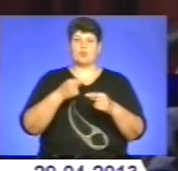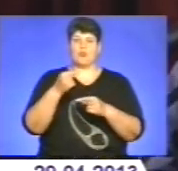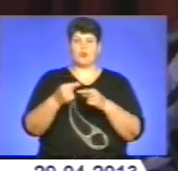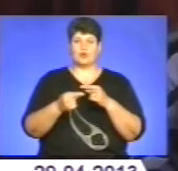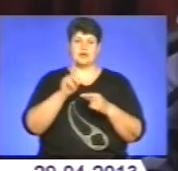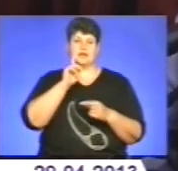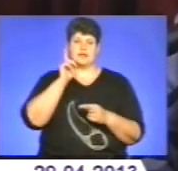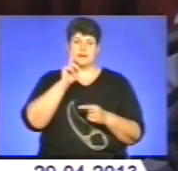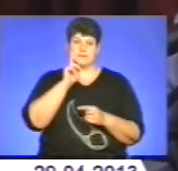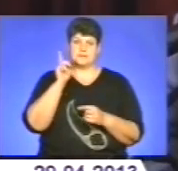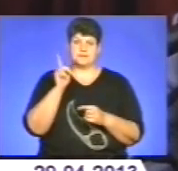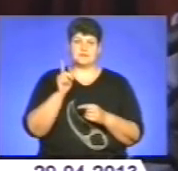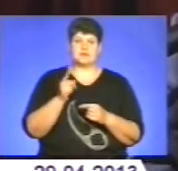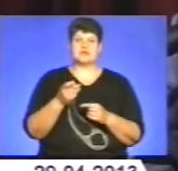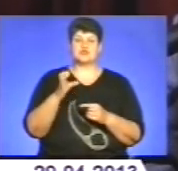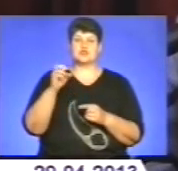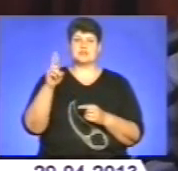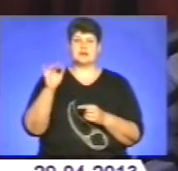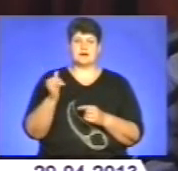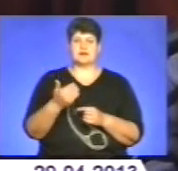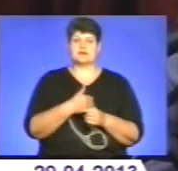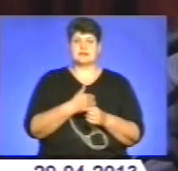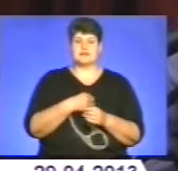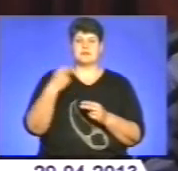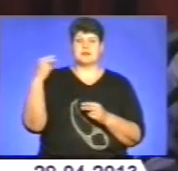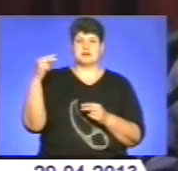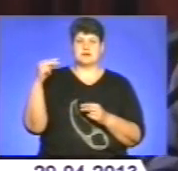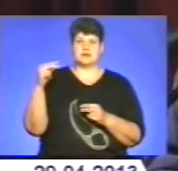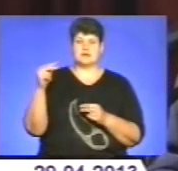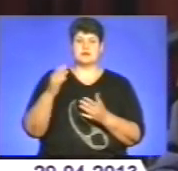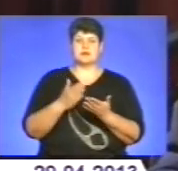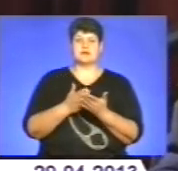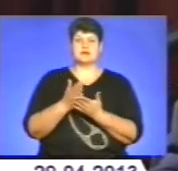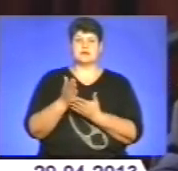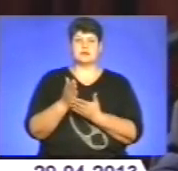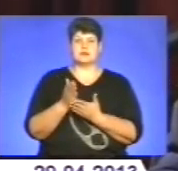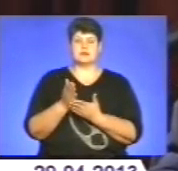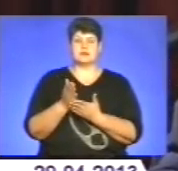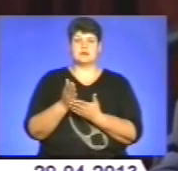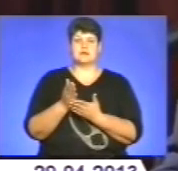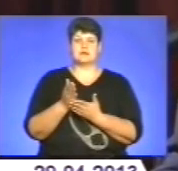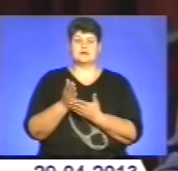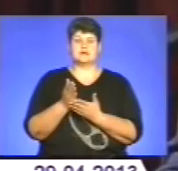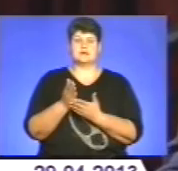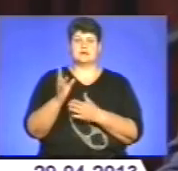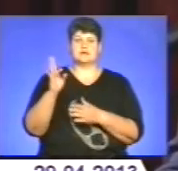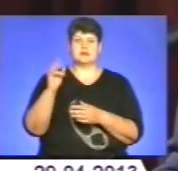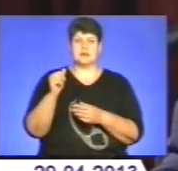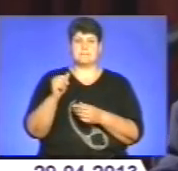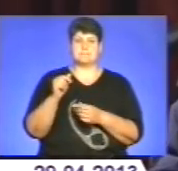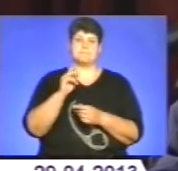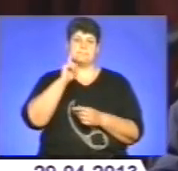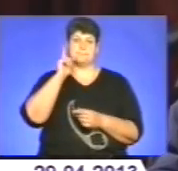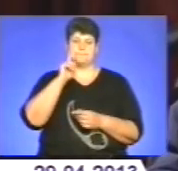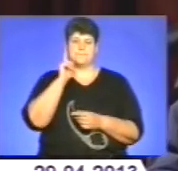нові соціальні ініціативи президента направлені іменно на підростаюче